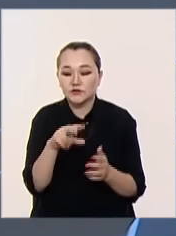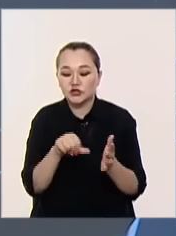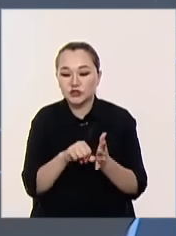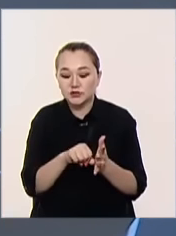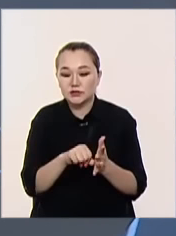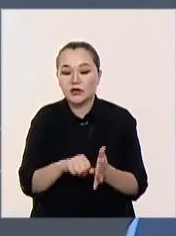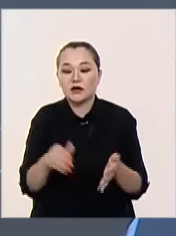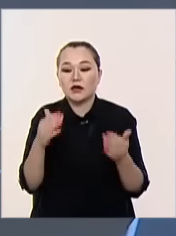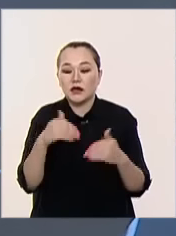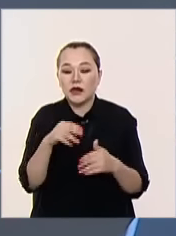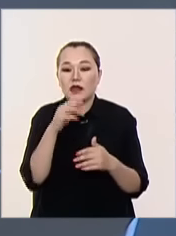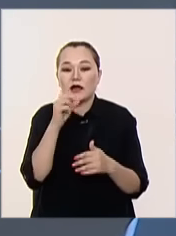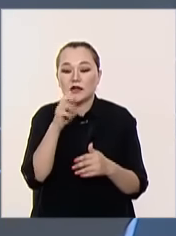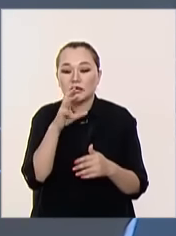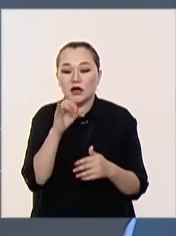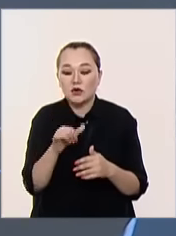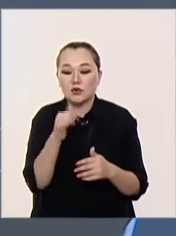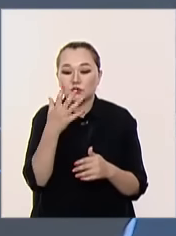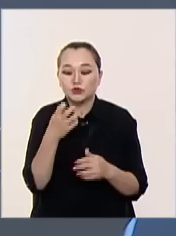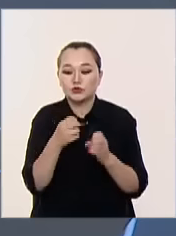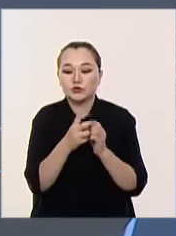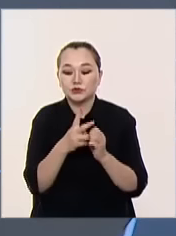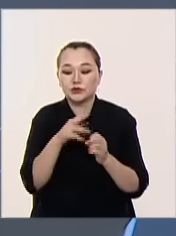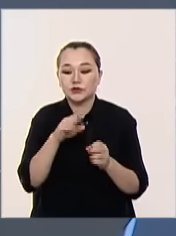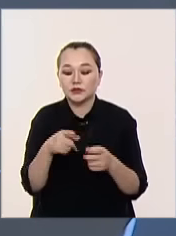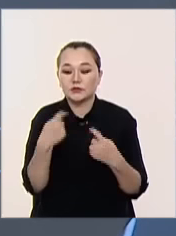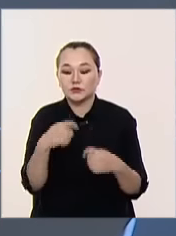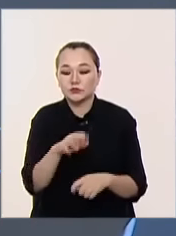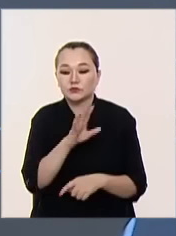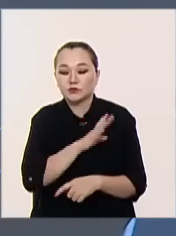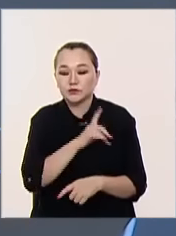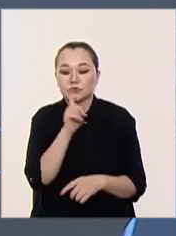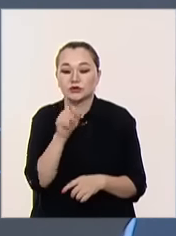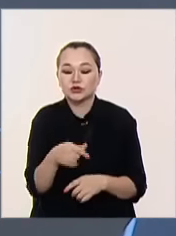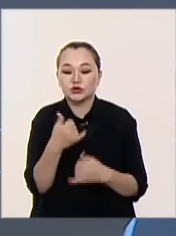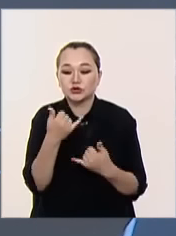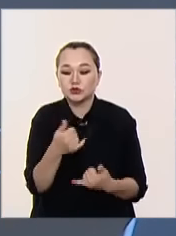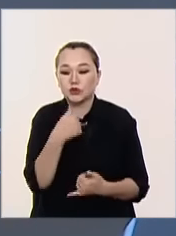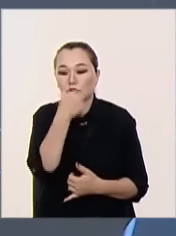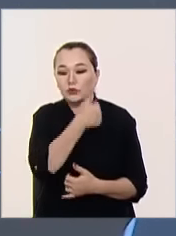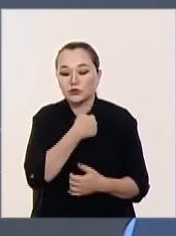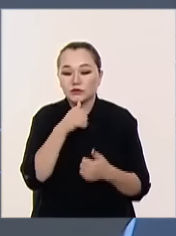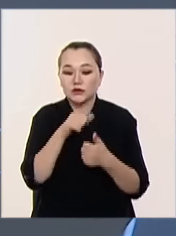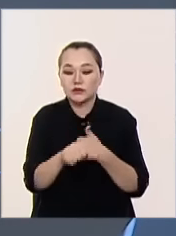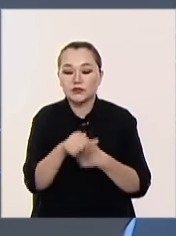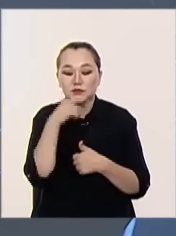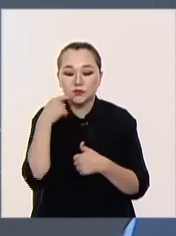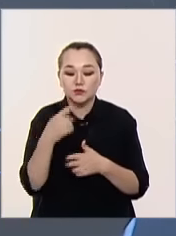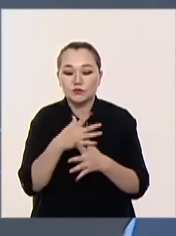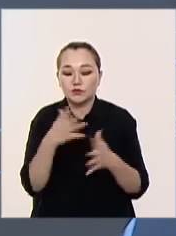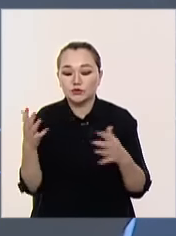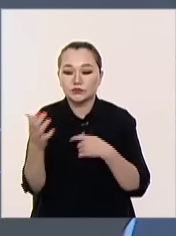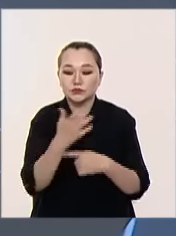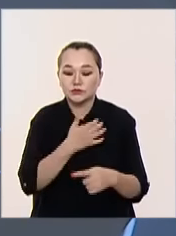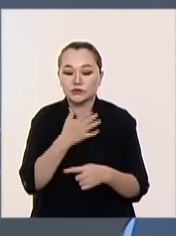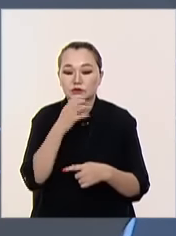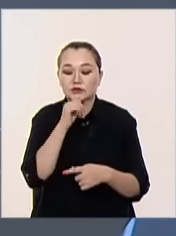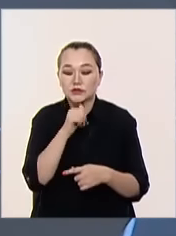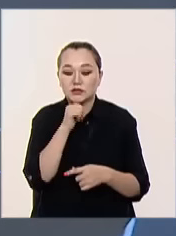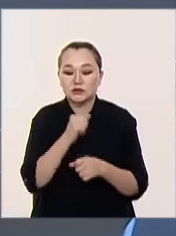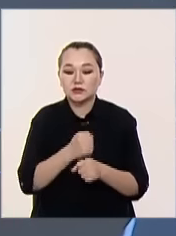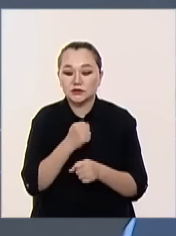526, ал Атырауда 512 теңгеге саудаланған екен. Сондай ақ биыл елімізге әсіресе Ресейден ең көп импортталатын қант өндіруге